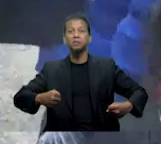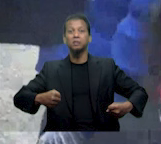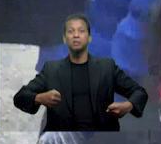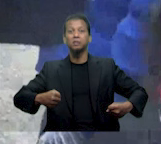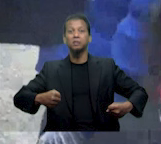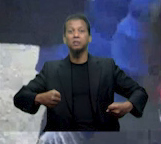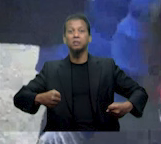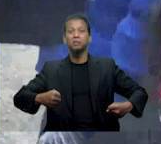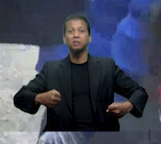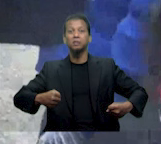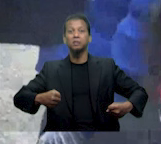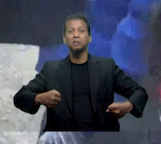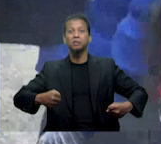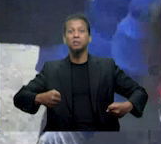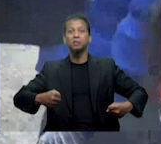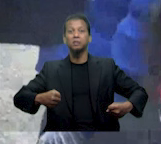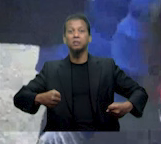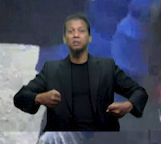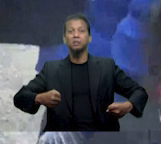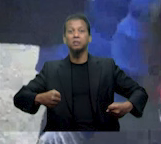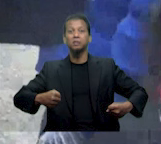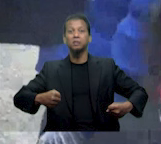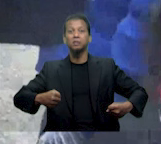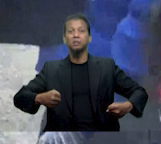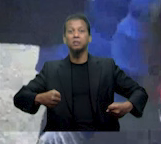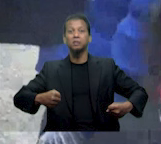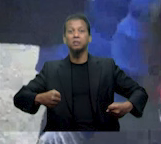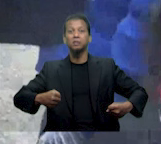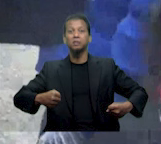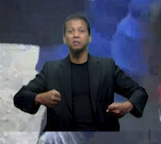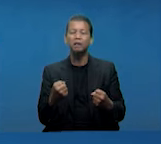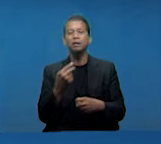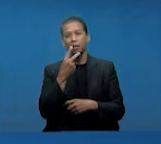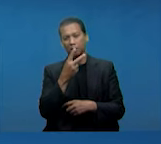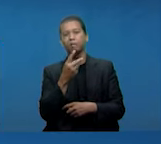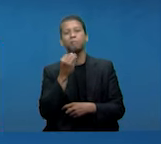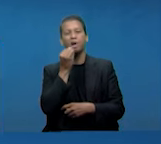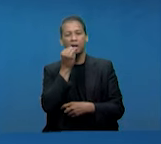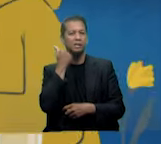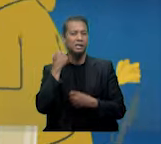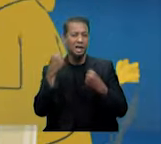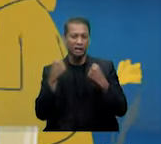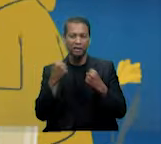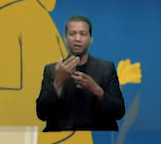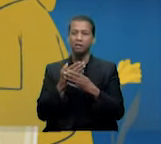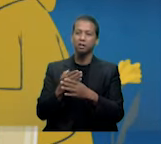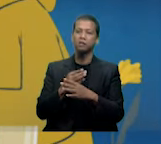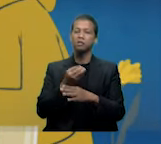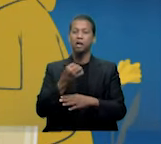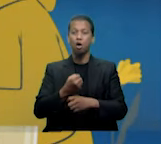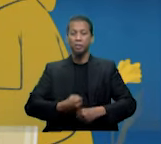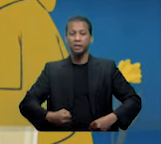Menghindari mengalami obesitas, masyarakat diingatkan untuk menjaga pola hidup sehat. Berikut tips mencegah obesitas.